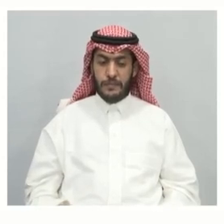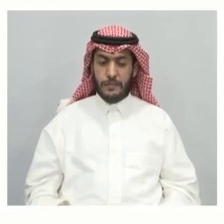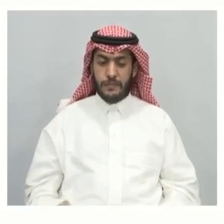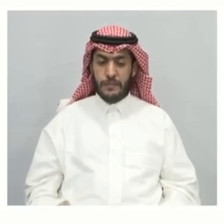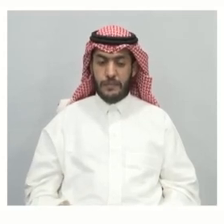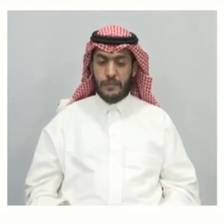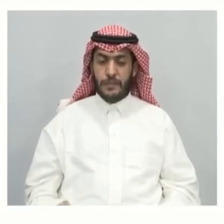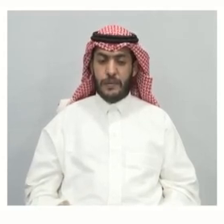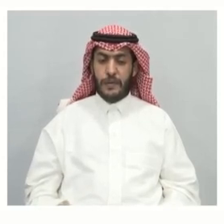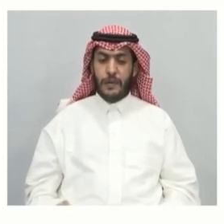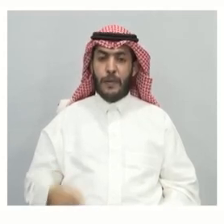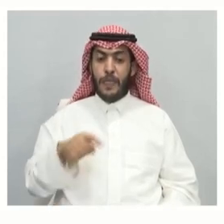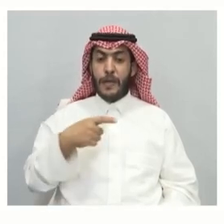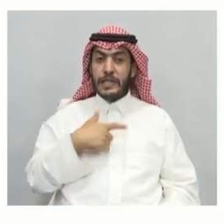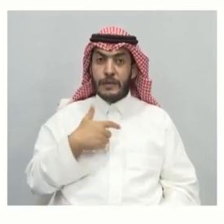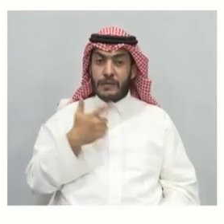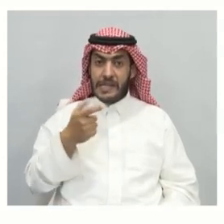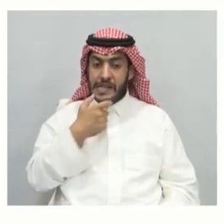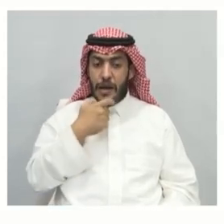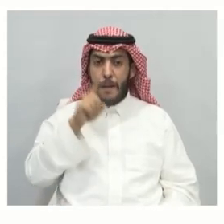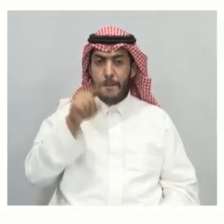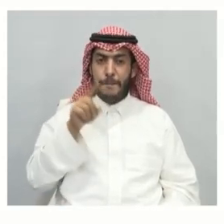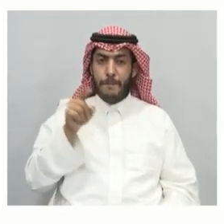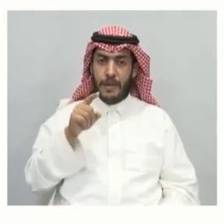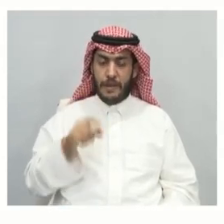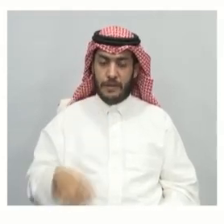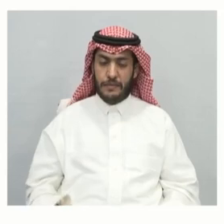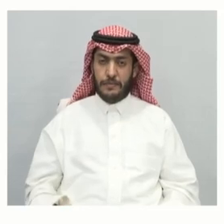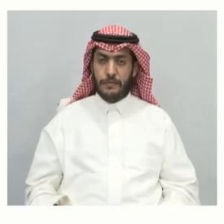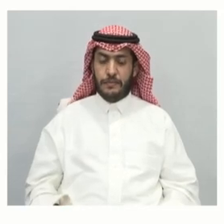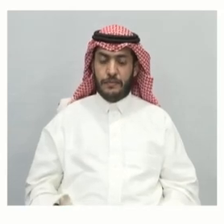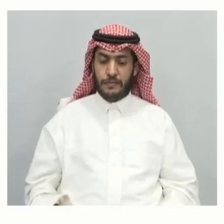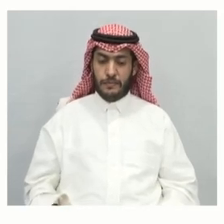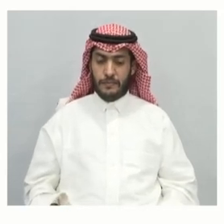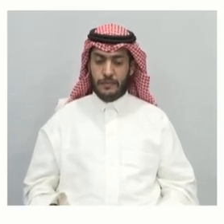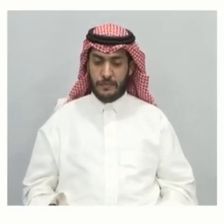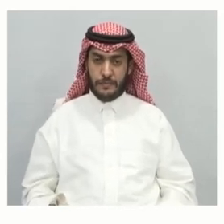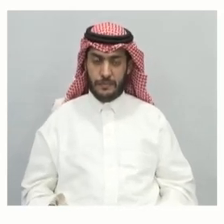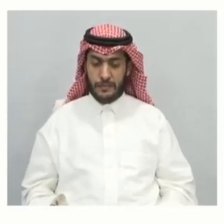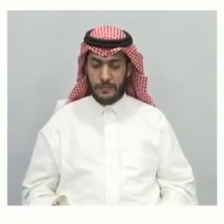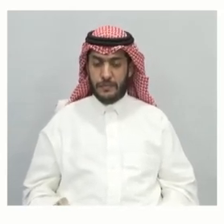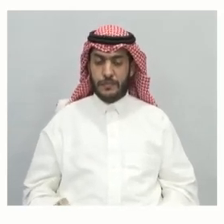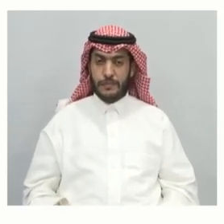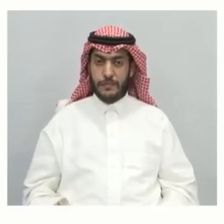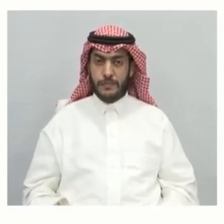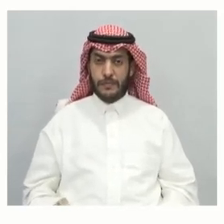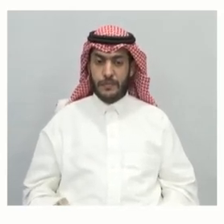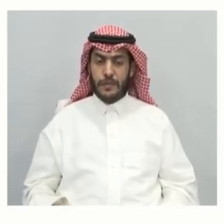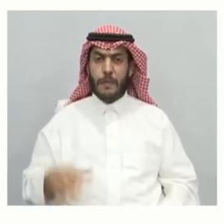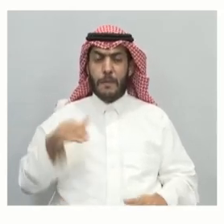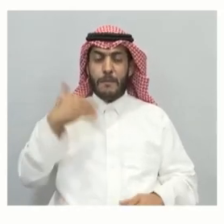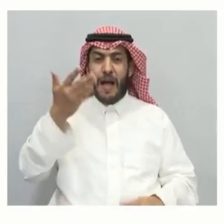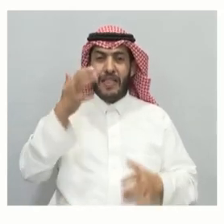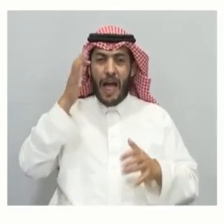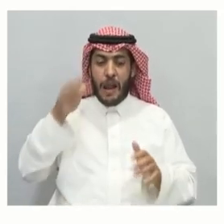بالرمز ب اذا رمز البروتون هو ب رمز البروتون اللي هو ب بعد ذلك هو الان شش سوى